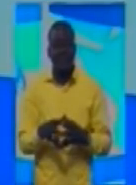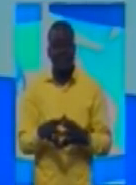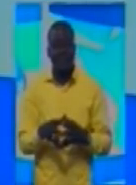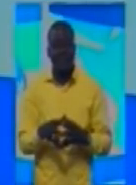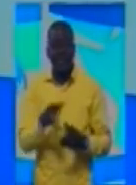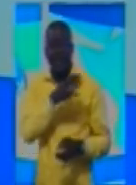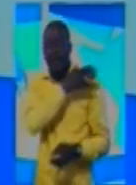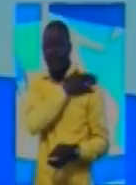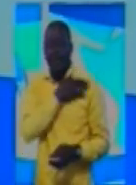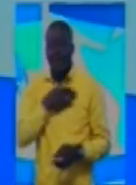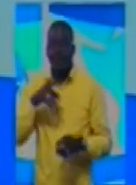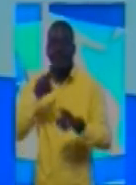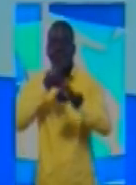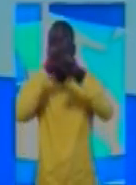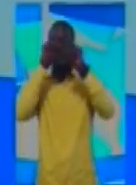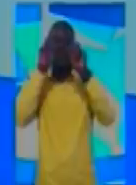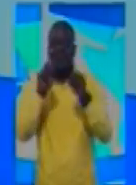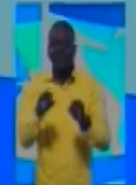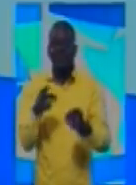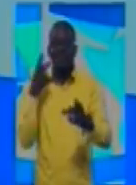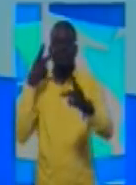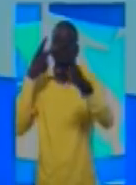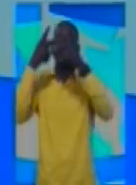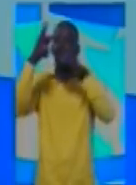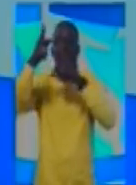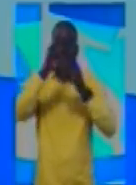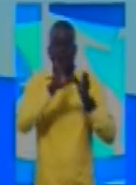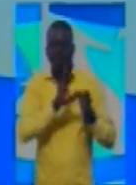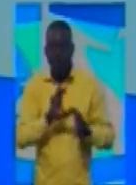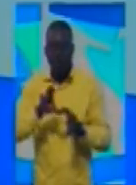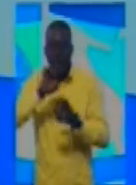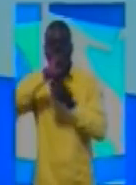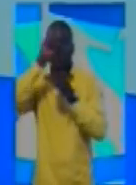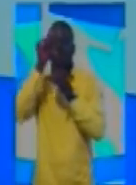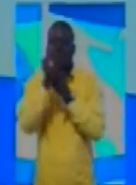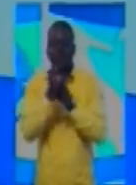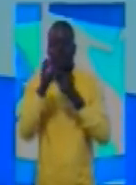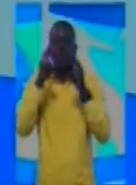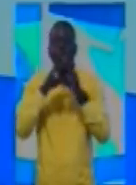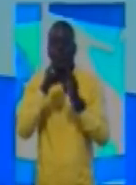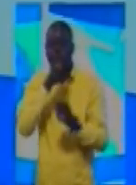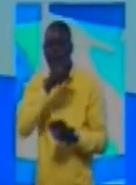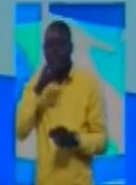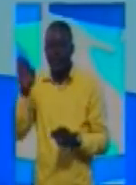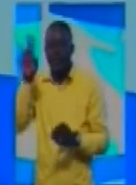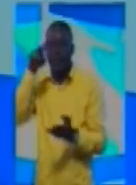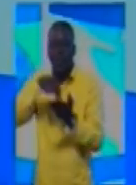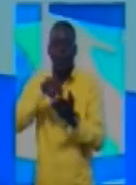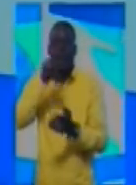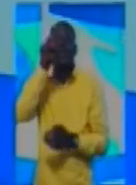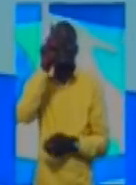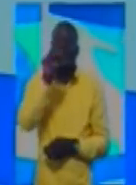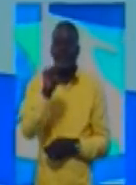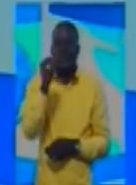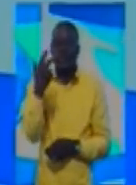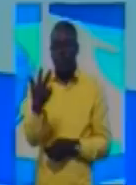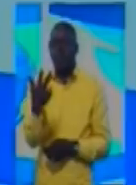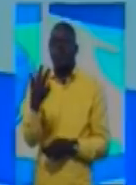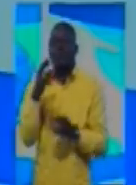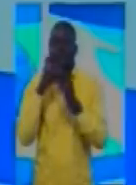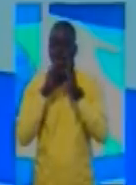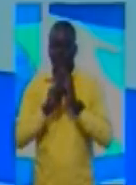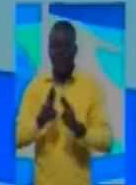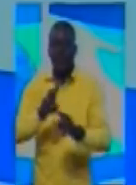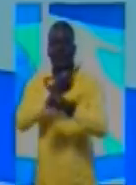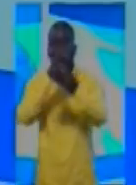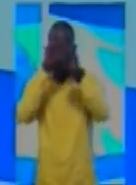Et puis cette question, quelle vision de la cohésion sociale au Burkina Faso d'ici à l'horizon 2023? La réponse à la question